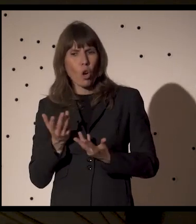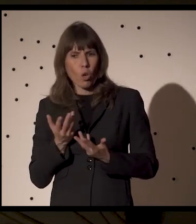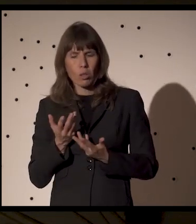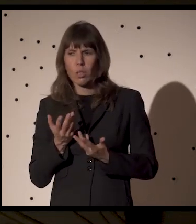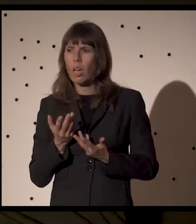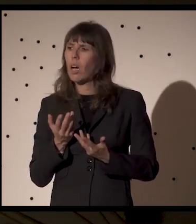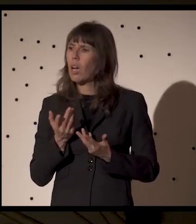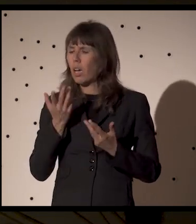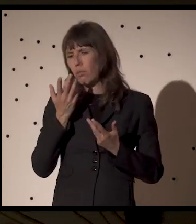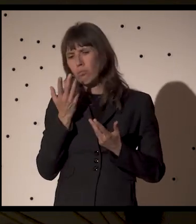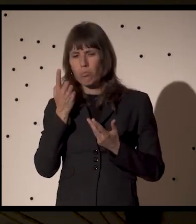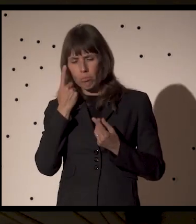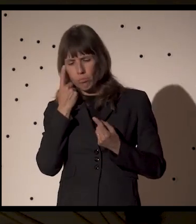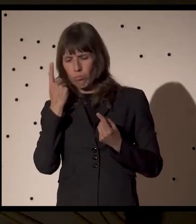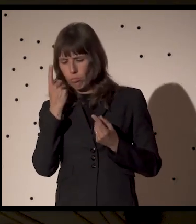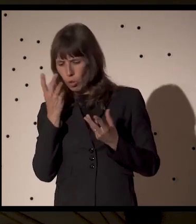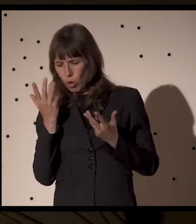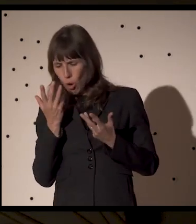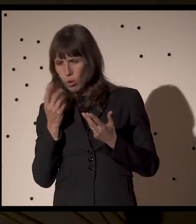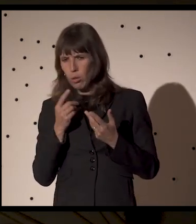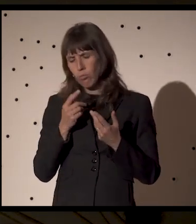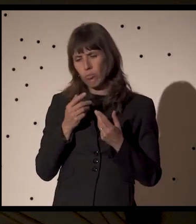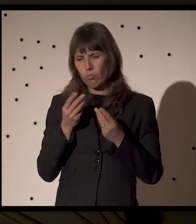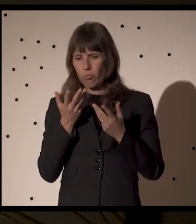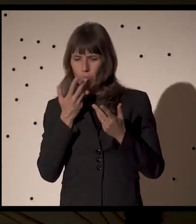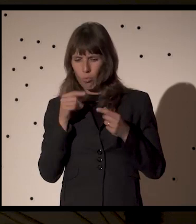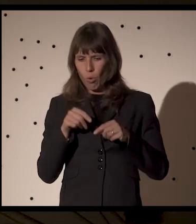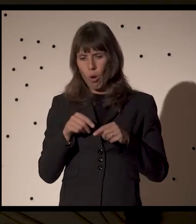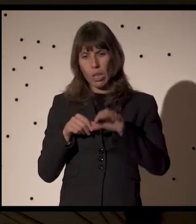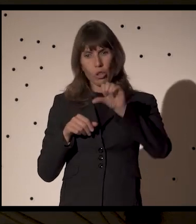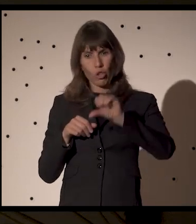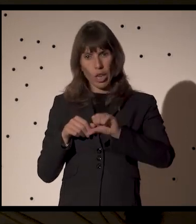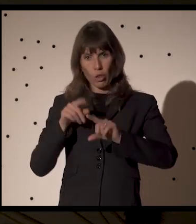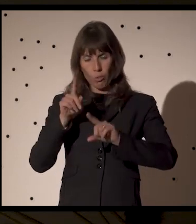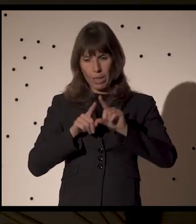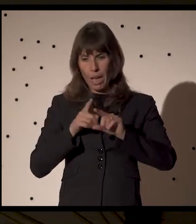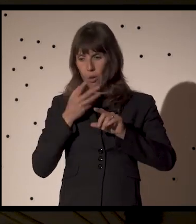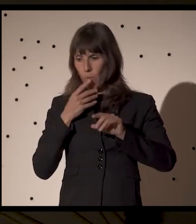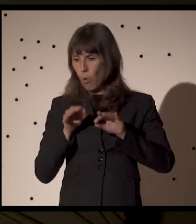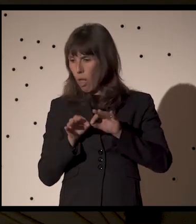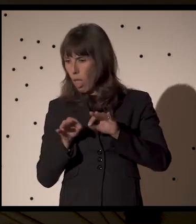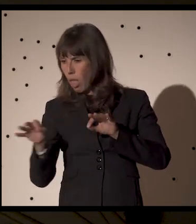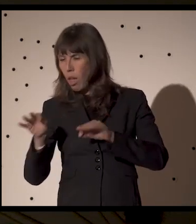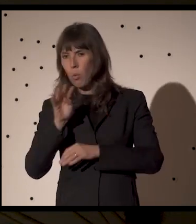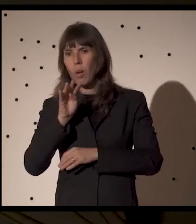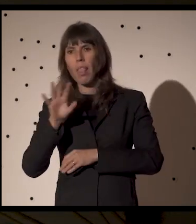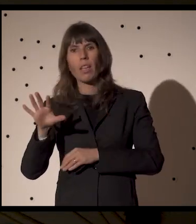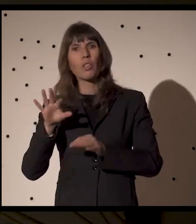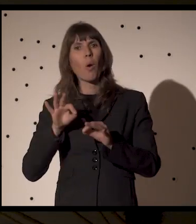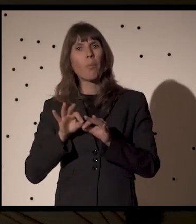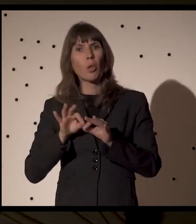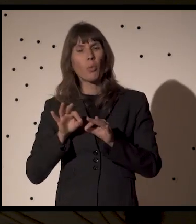minuti dal centro di Milano raggiungibile attraverso i mezzi pubblici che consente agli spettatori di vivere un'esperienza